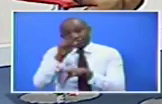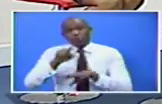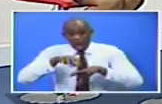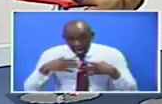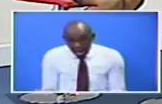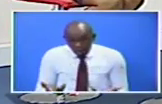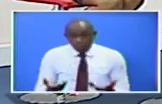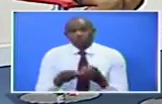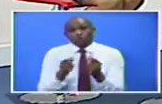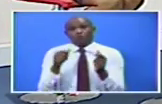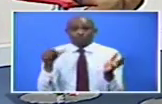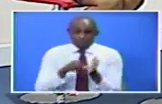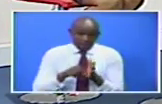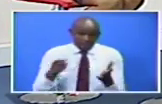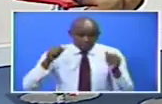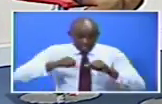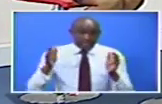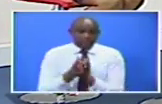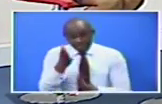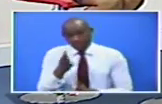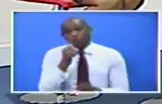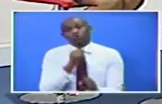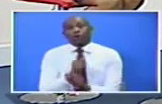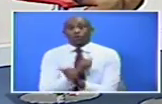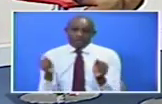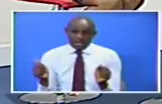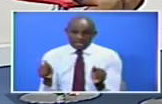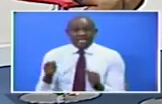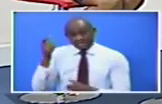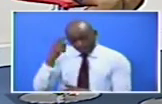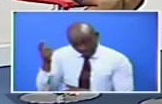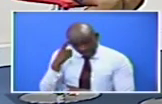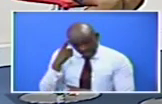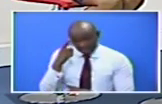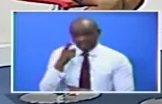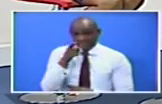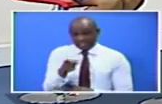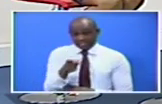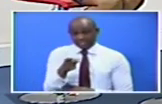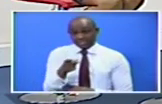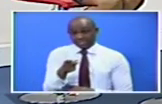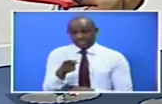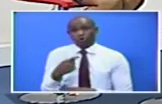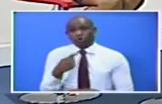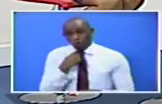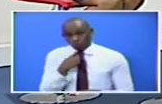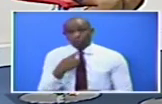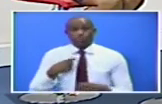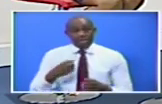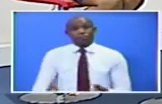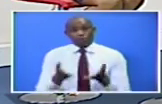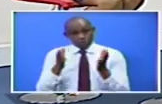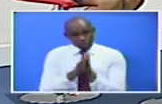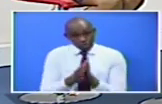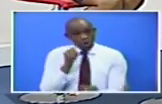pia kuishi na tajiri wako, mwelewane, mfanye kazi. Kumbuka kama pia chama inayowakilisha, tuna promote decent